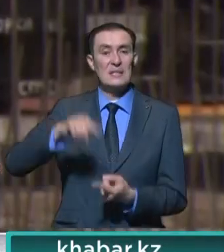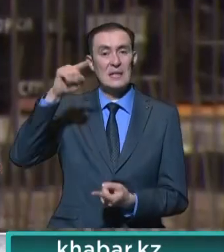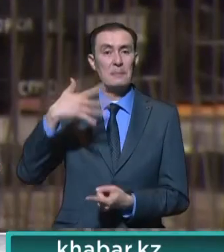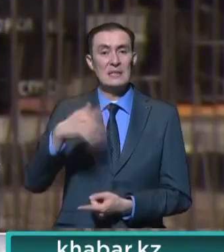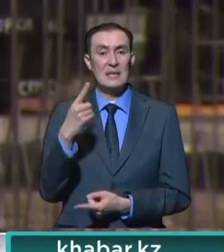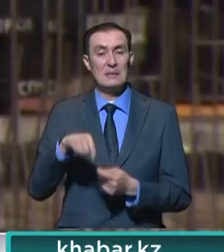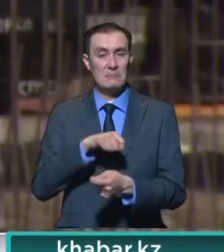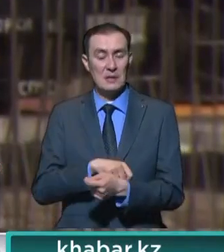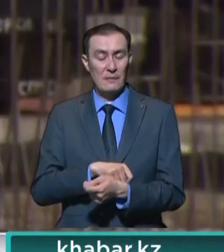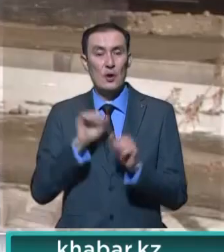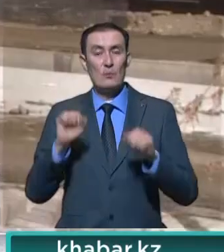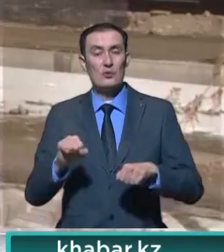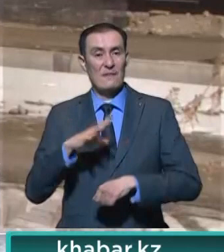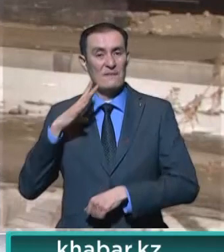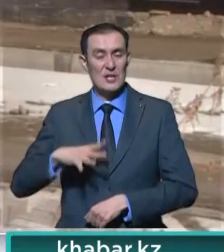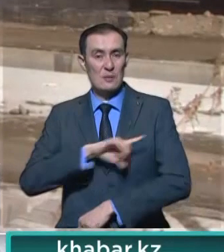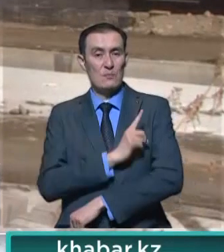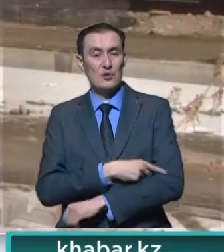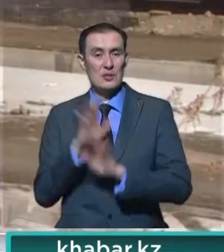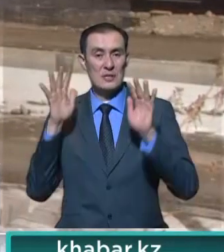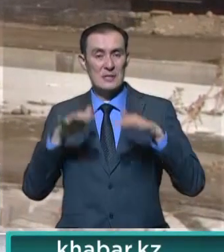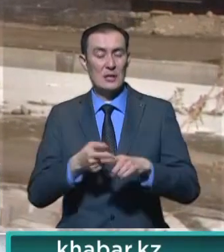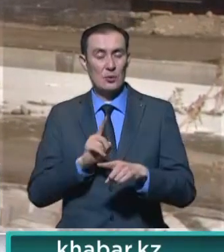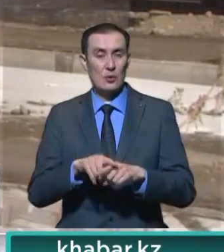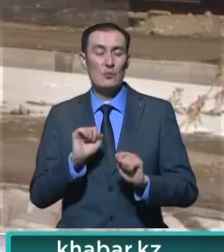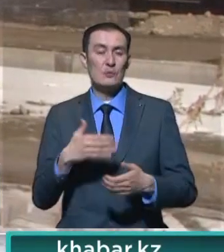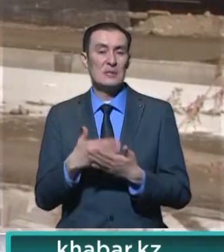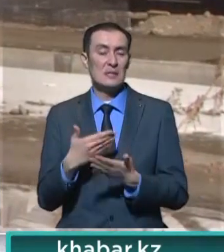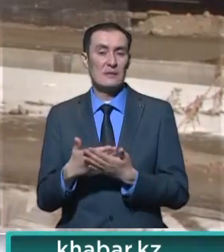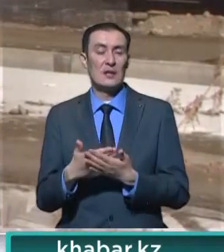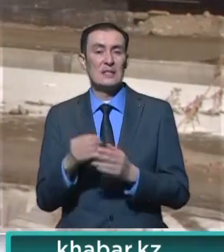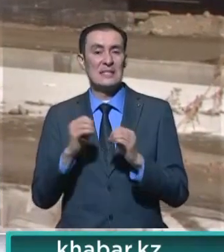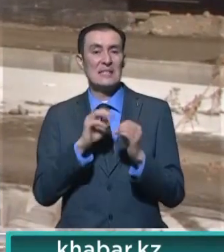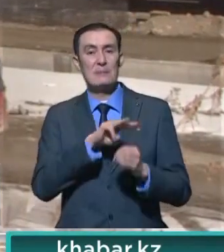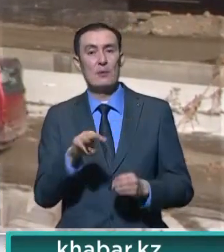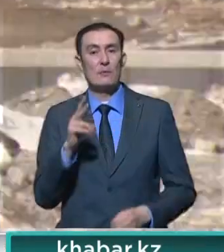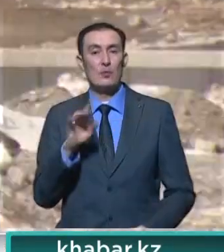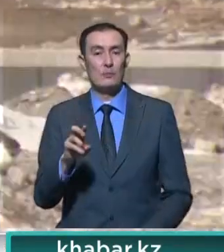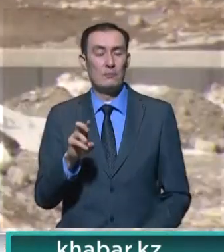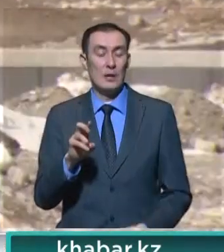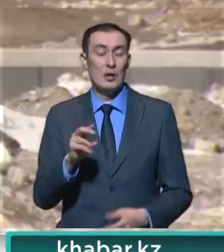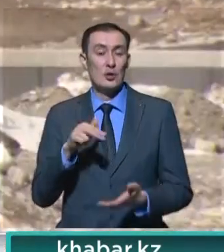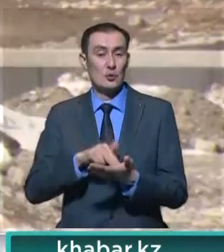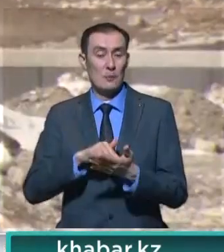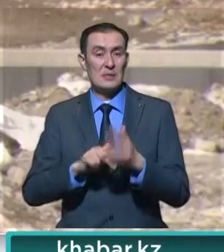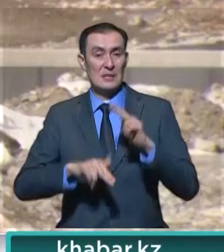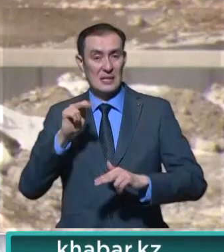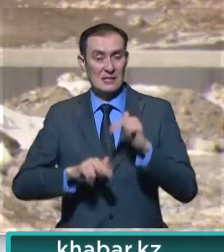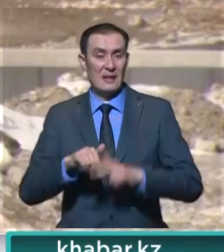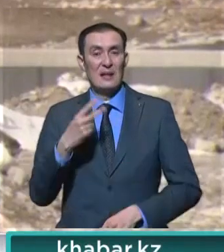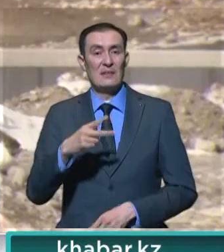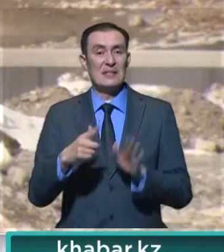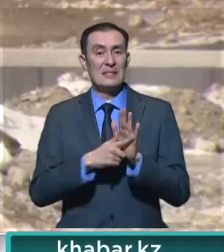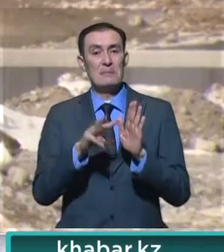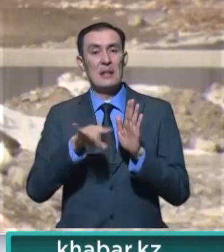51. Сооружение способно выдержать мощный сель, потенциальный объем которого может составить около 10 миллионов кубометров. Стоимость объекта оценивается в